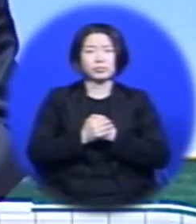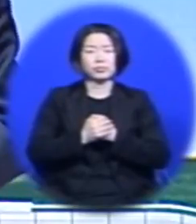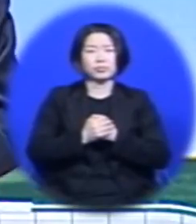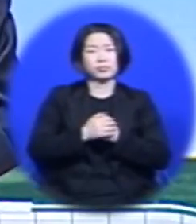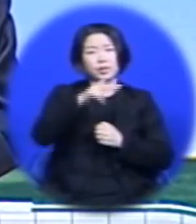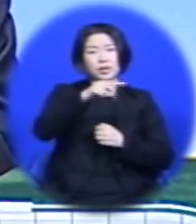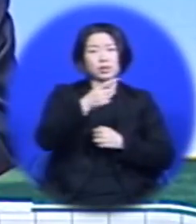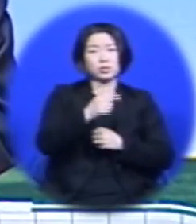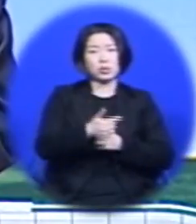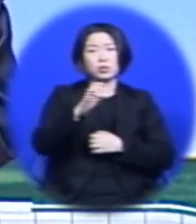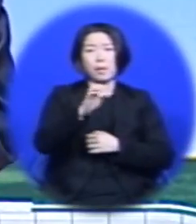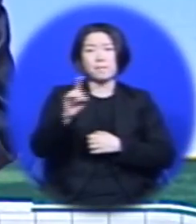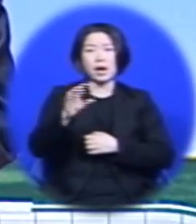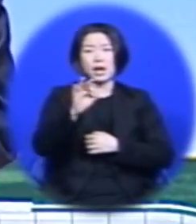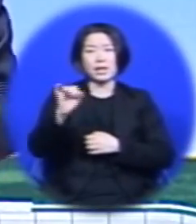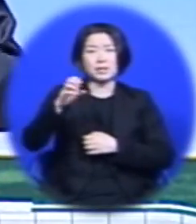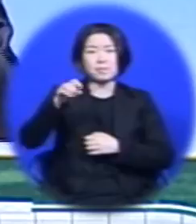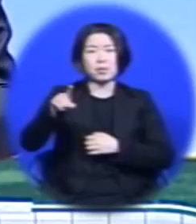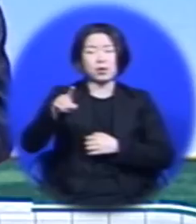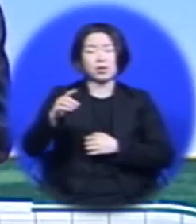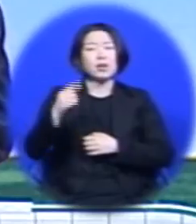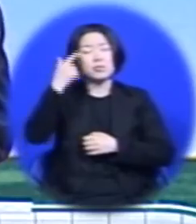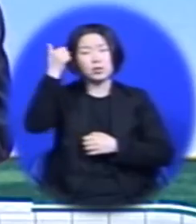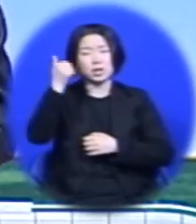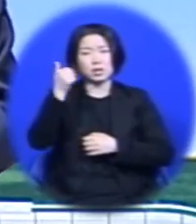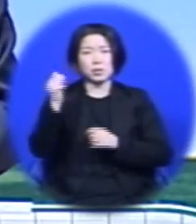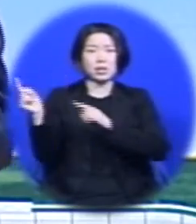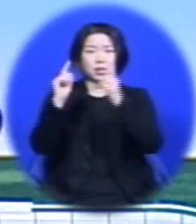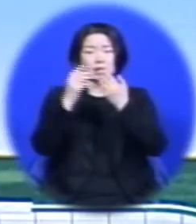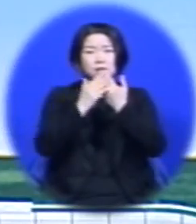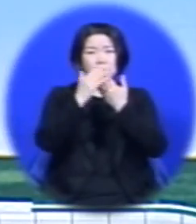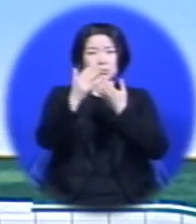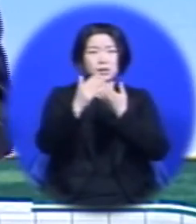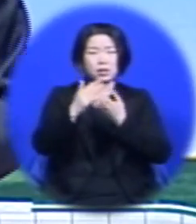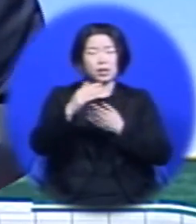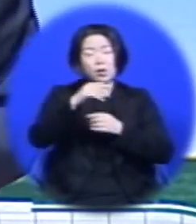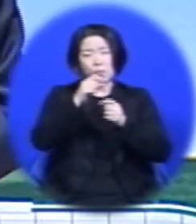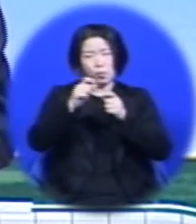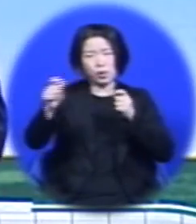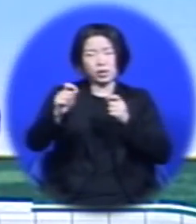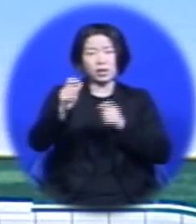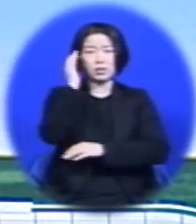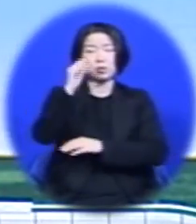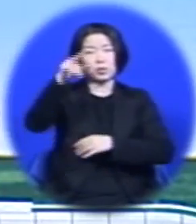존 파이퍼 목사님께서 청년 집회 때 오래된 영상이지만 설교 하신 영상을 보았습니다